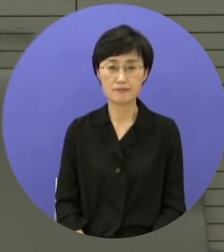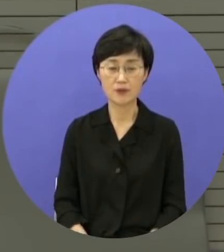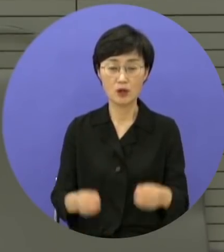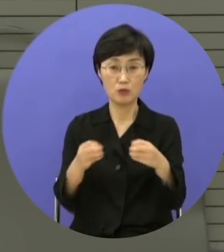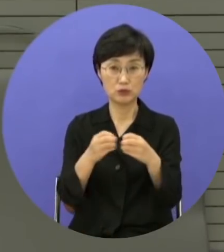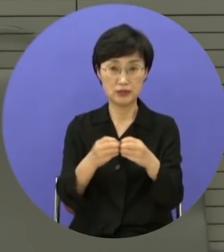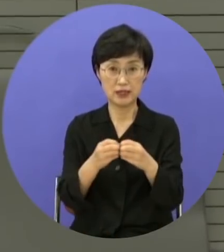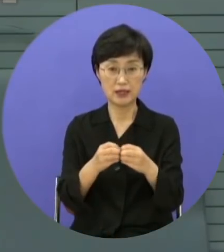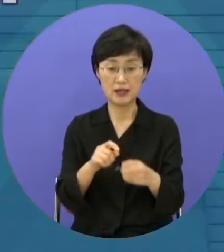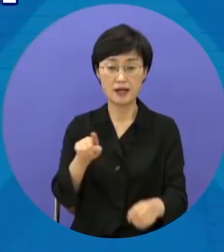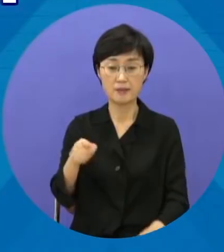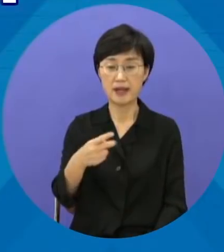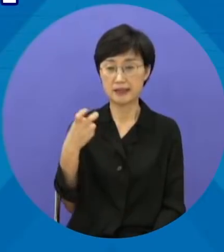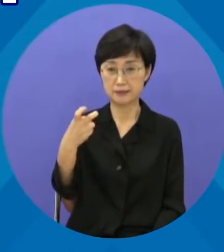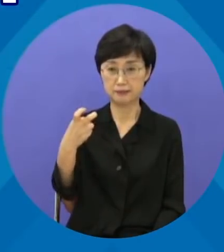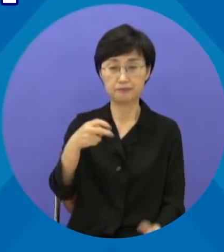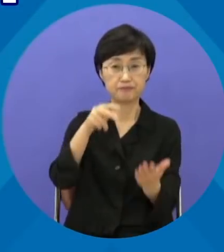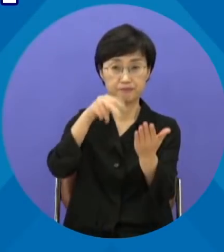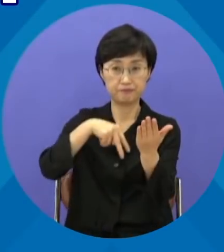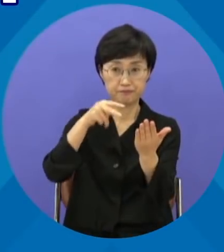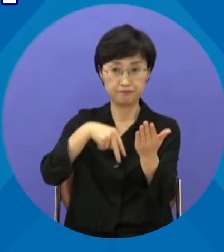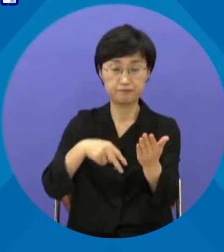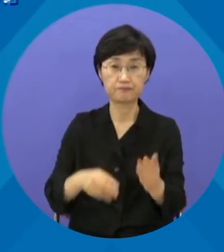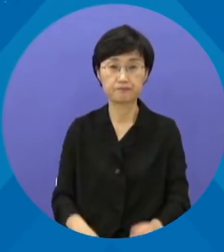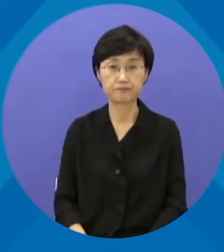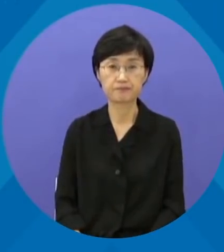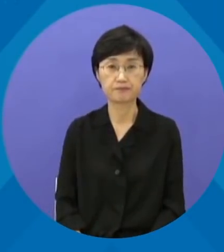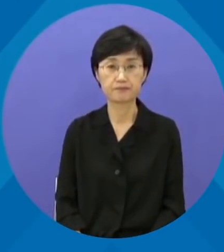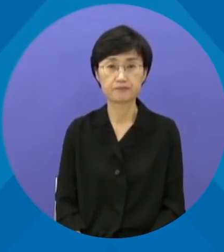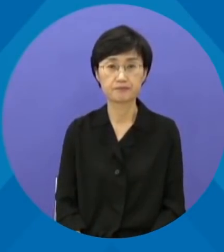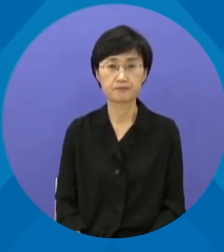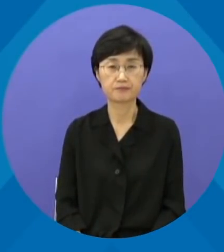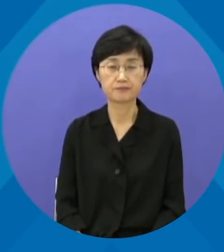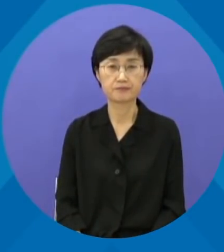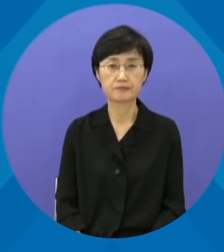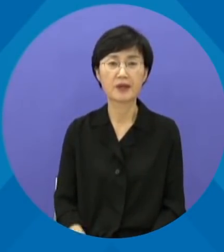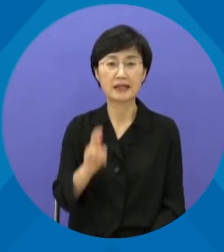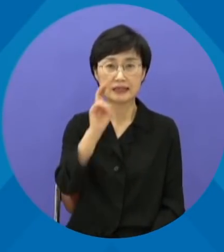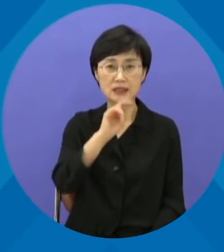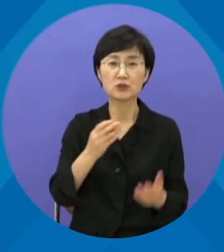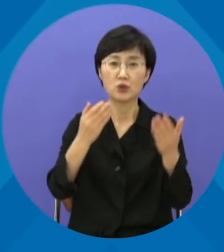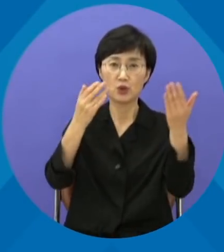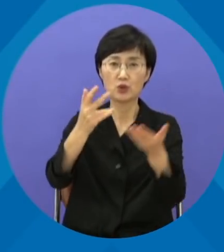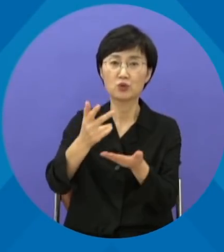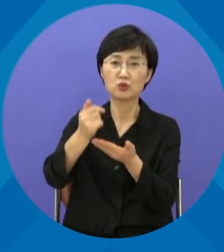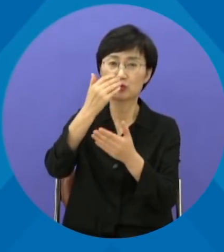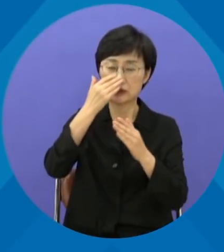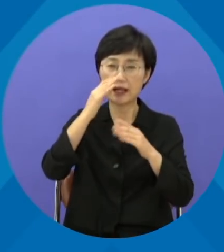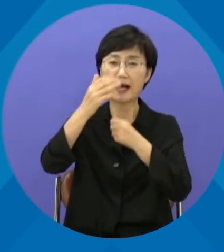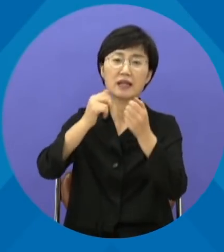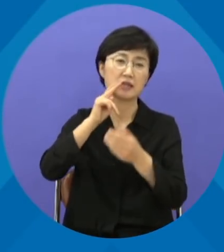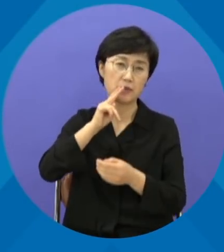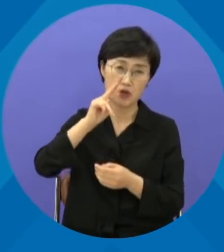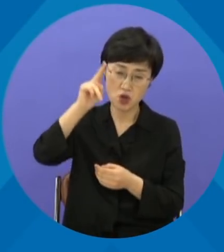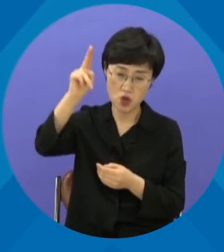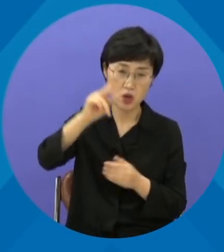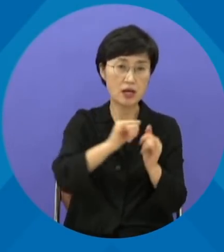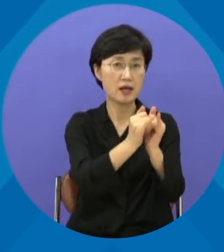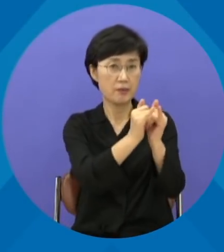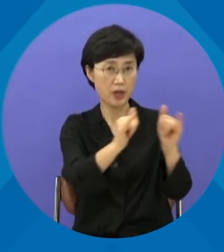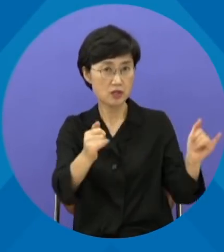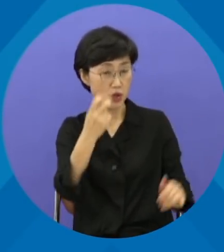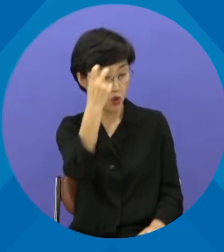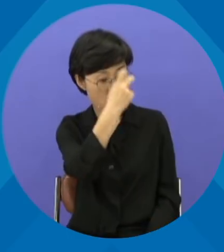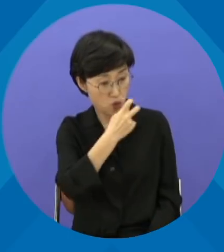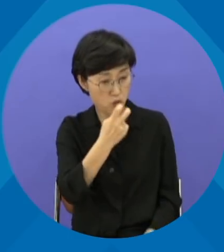교독문 120번을 교독합니다. The responsive reading is number 120. 찬송하리로다 주 이스라엘의 하나님이여